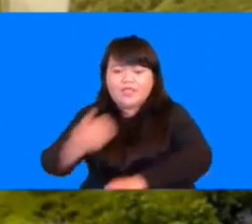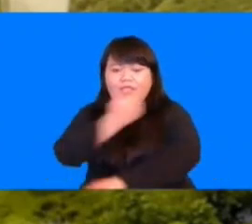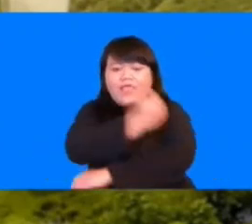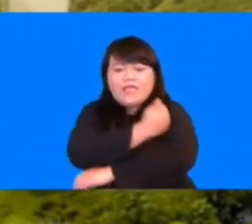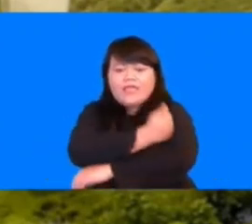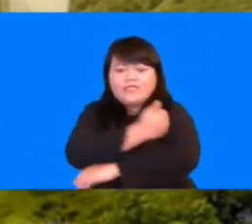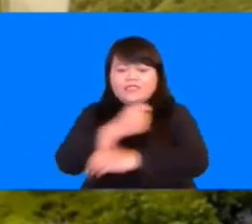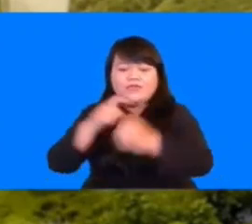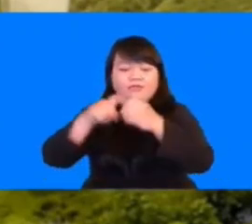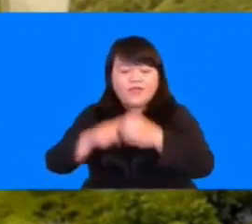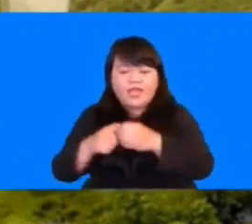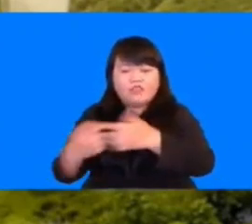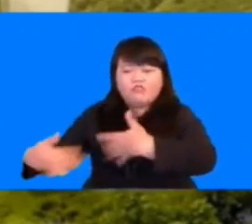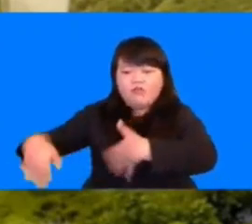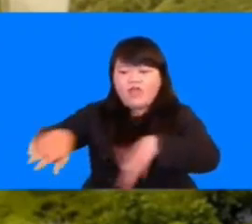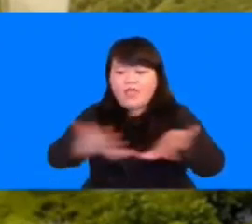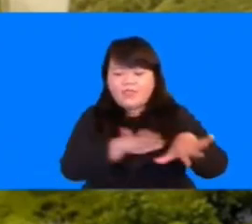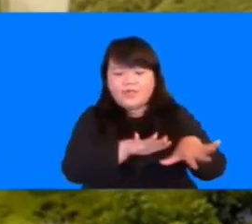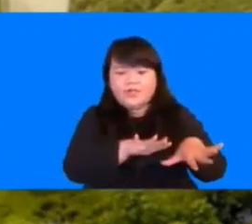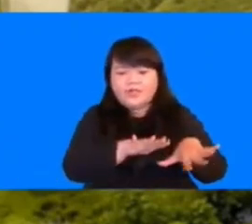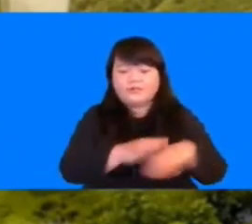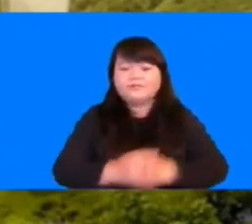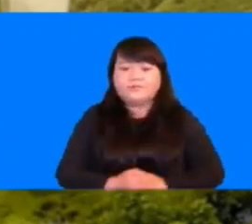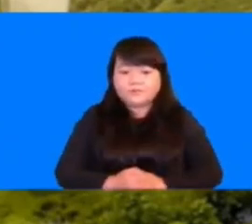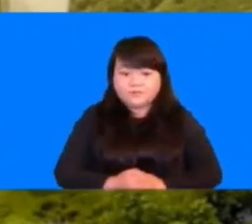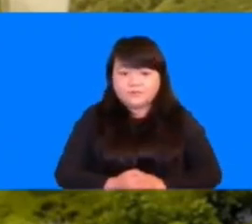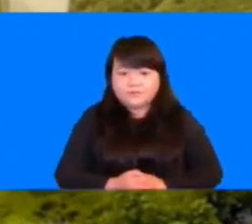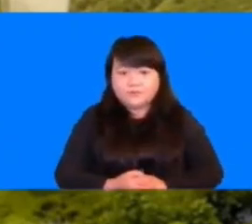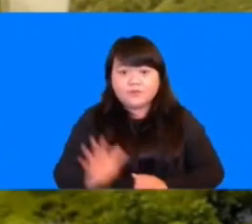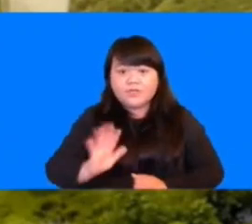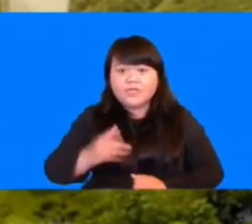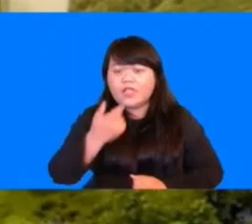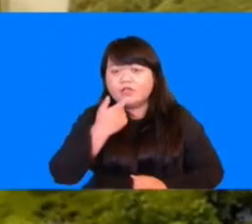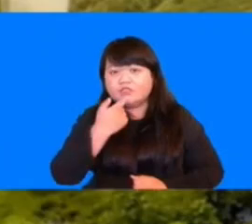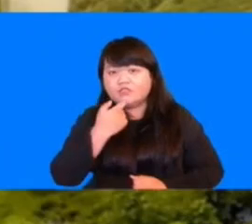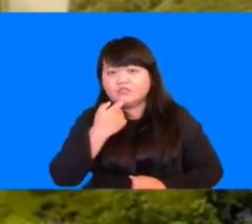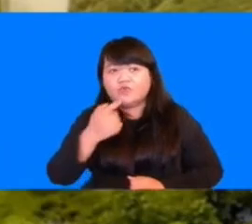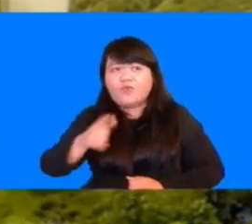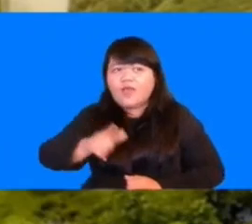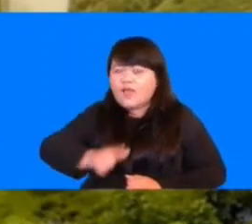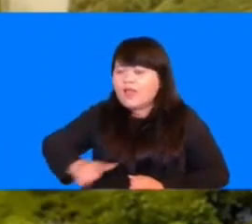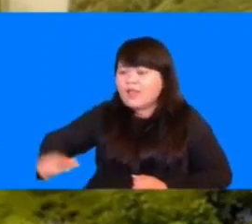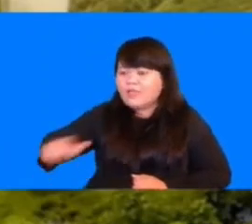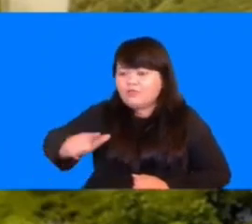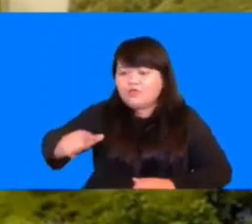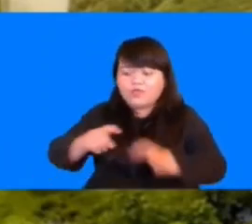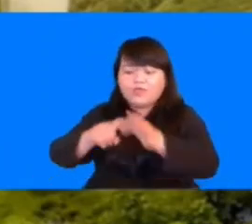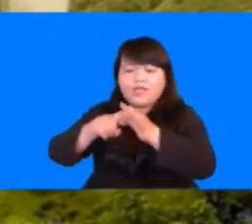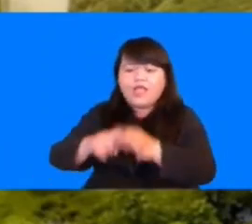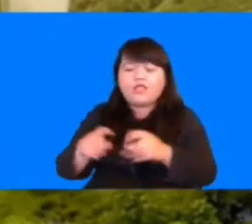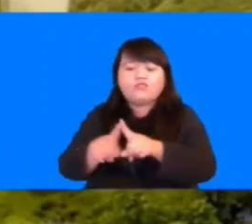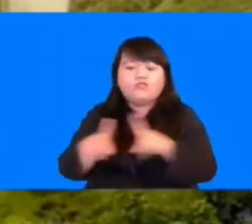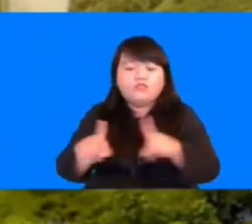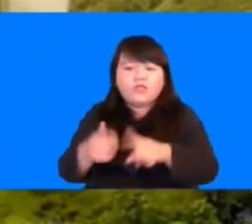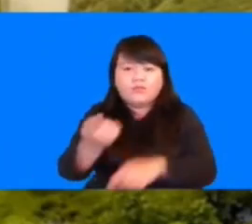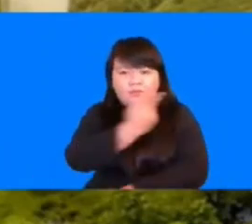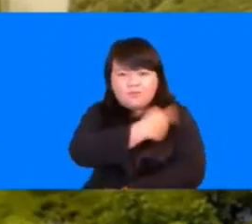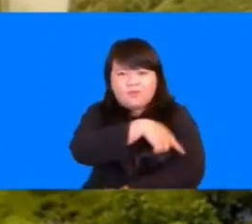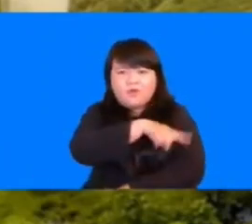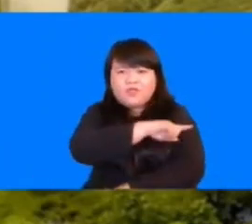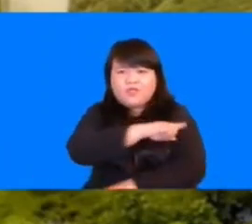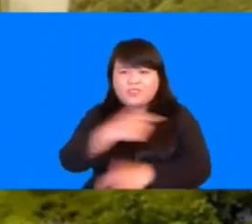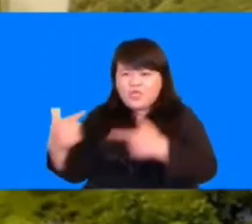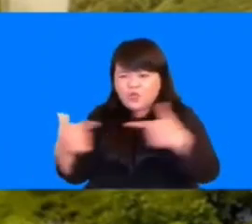bergantung pada sumber daya air, tidak hanya menciptakan lingkungan ketergantungan, namun juga potensi